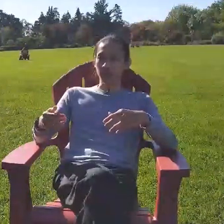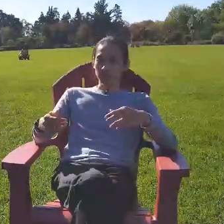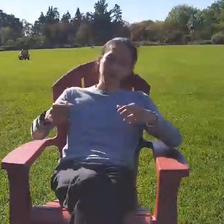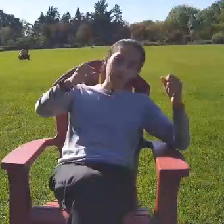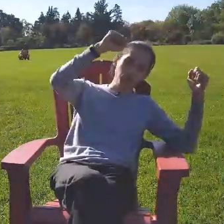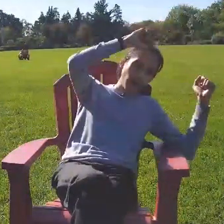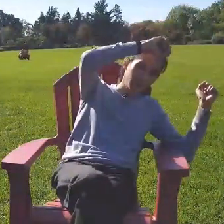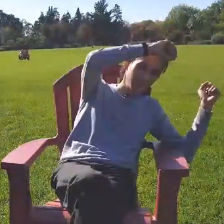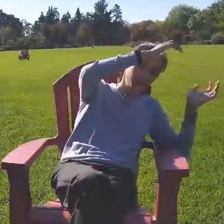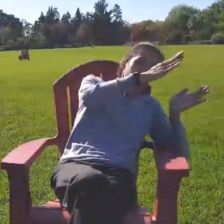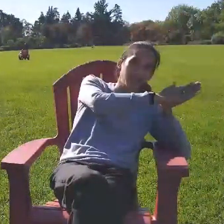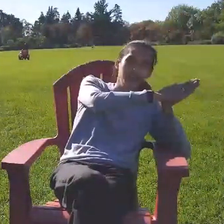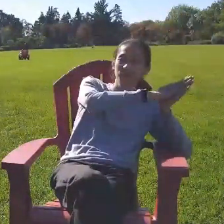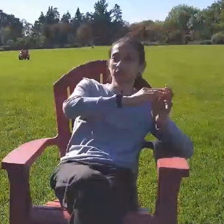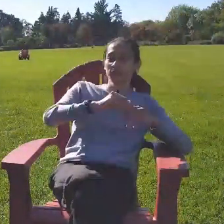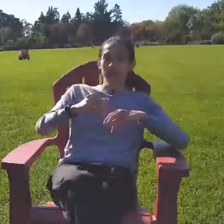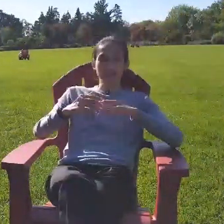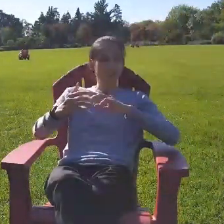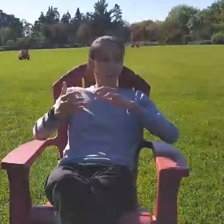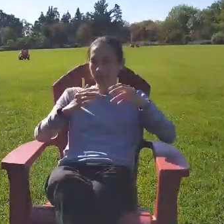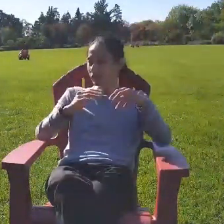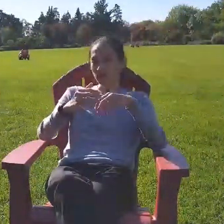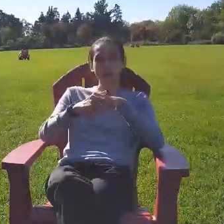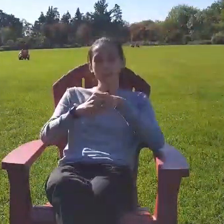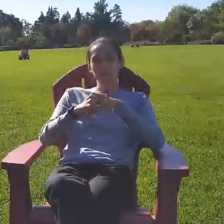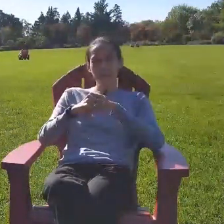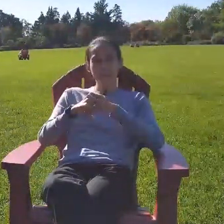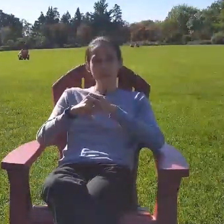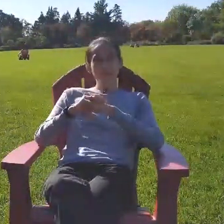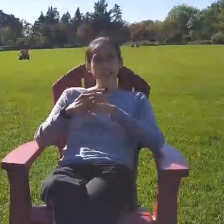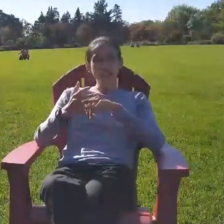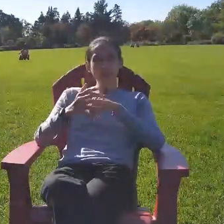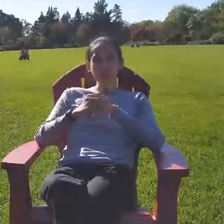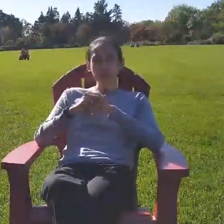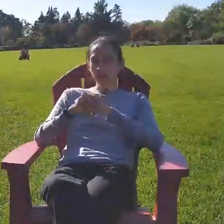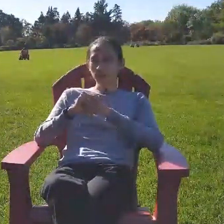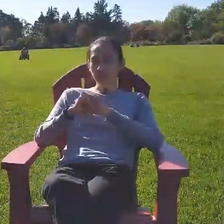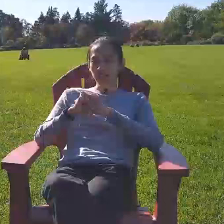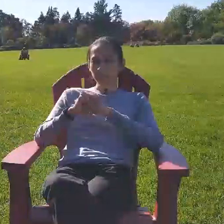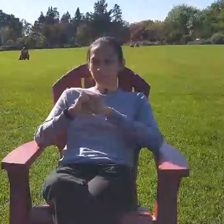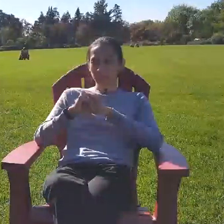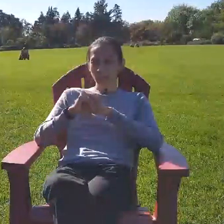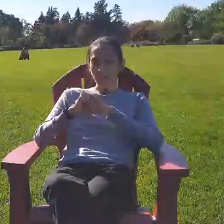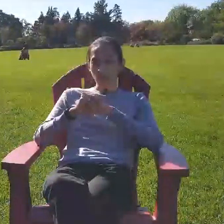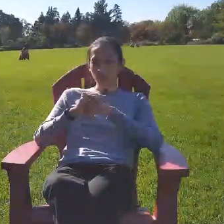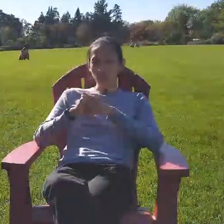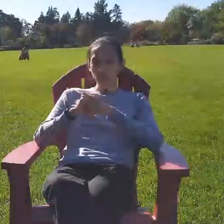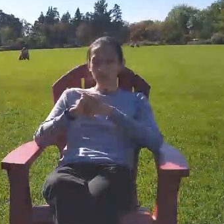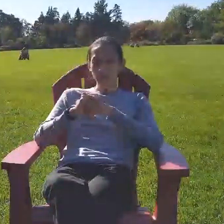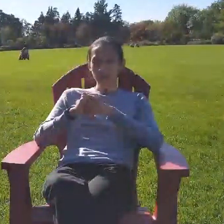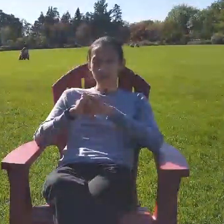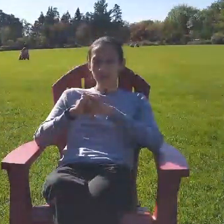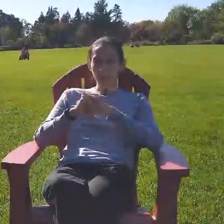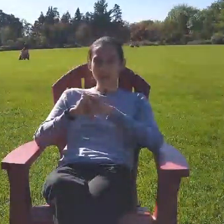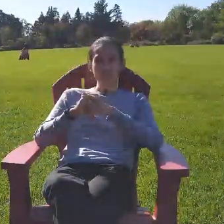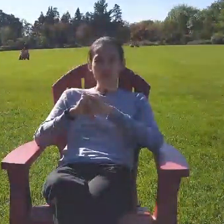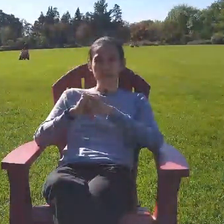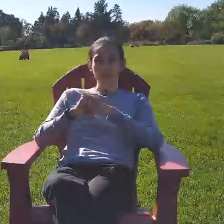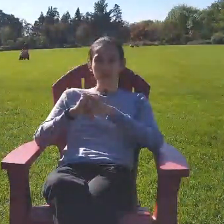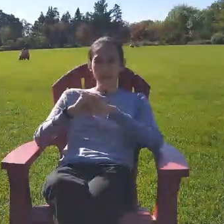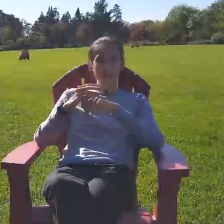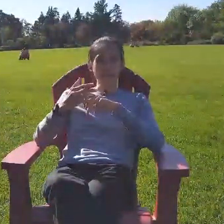kita tiduran di papan itu GU dan dan dan sebagainya strategi berikutnya itu adalah kalau mempunyai